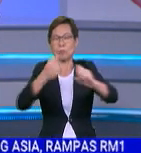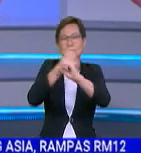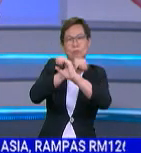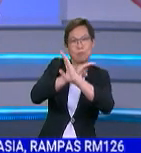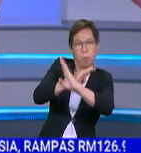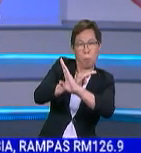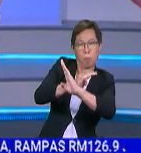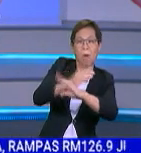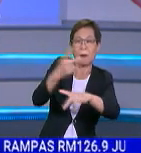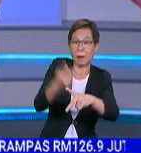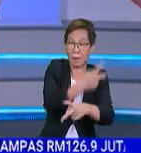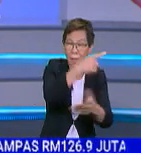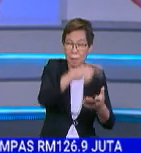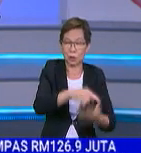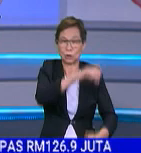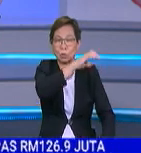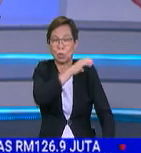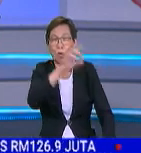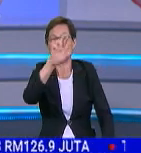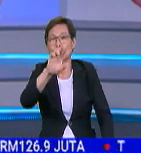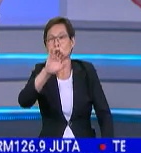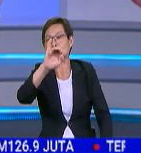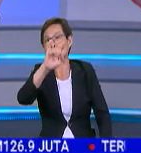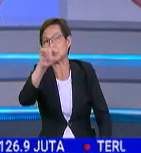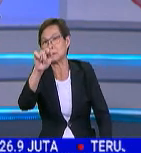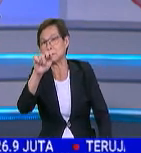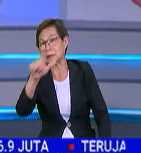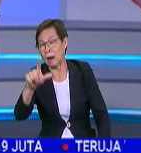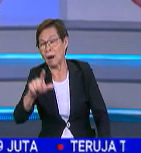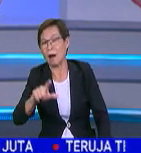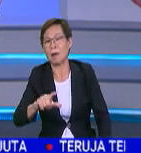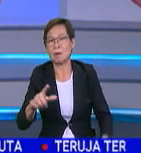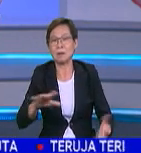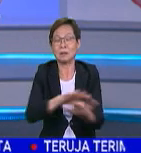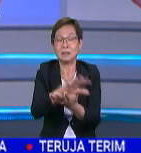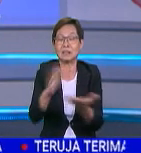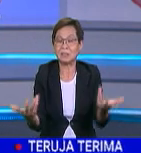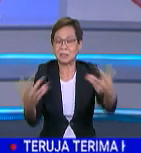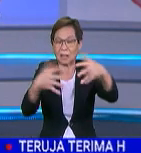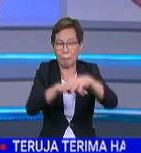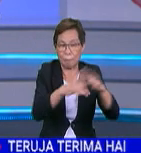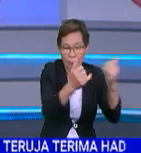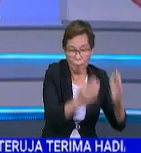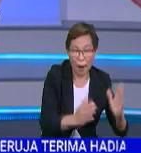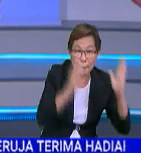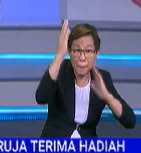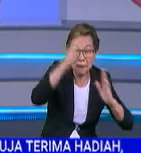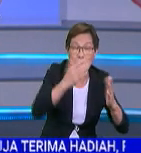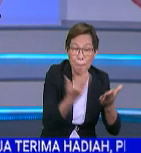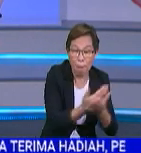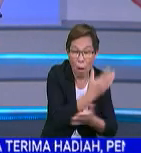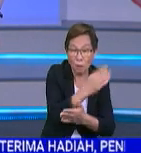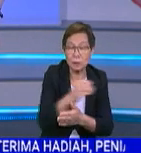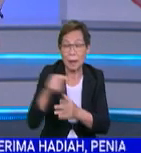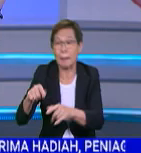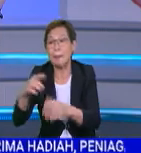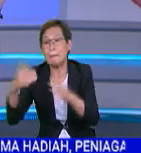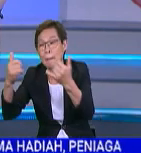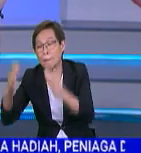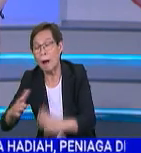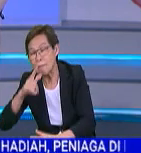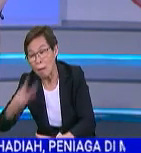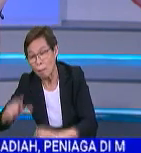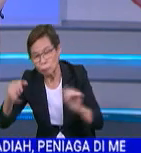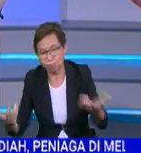pertahanan musim ini. Jurulatih Riza Zamri Yahya yakin kombinasi pemain tempatan baharu dan sedia ada